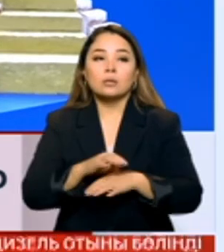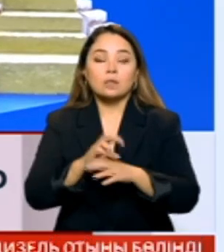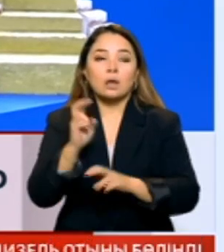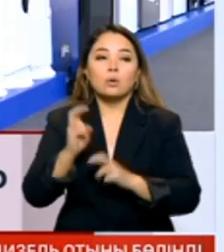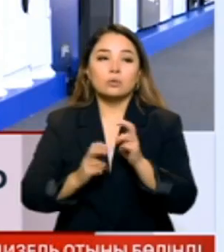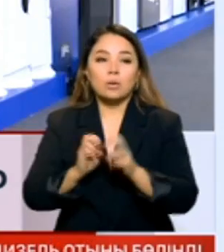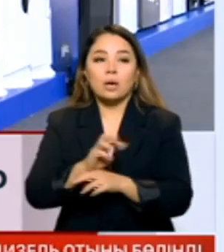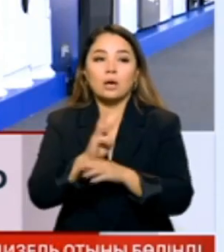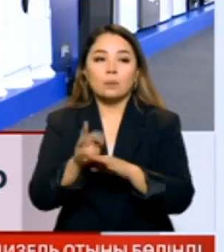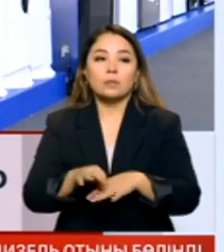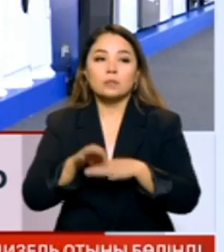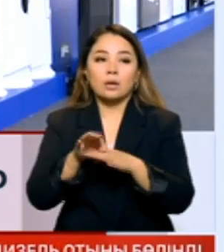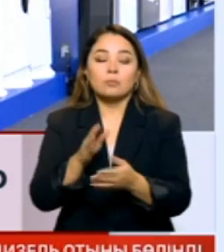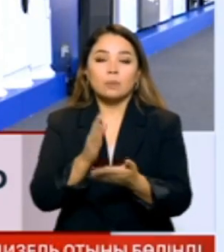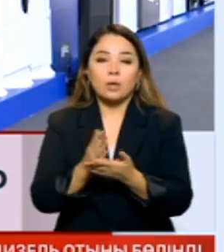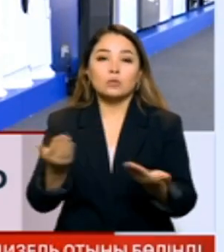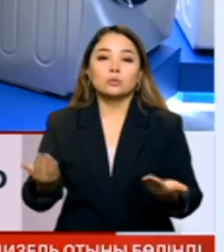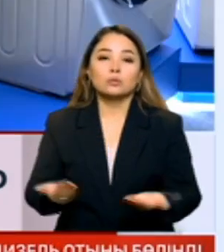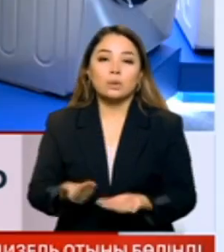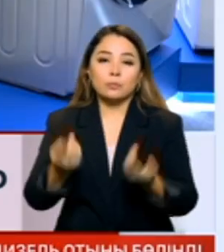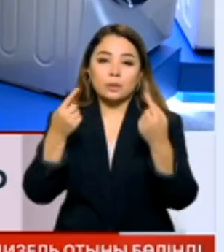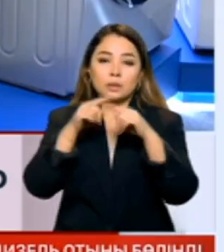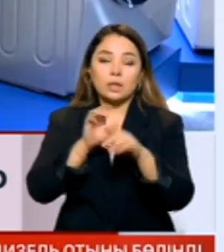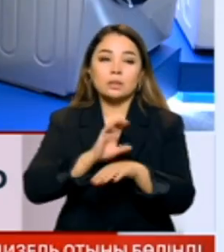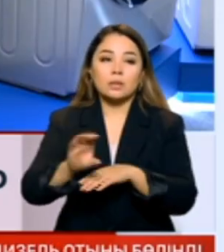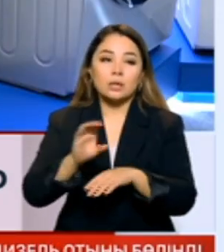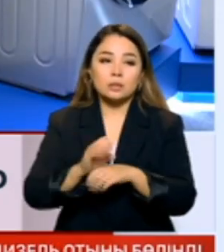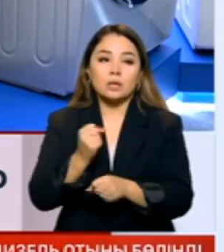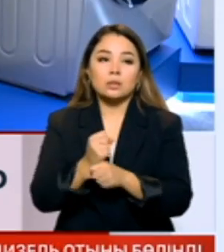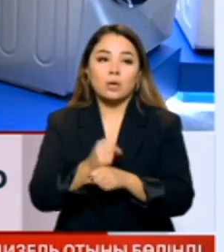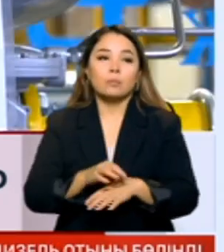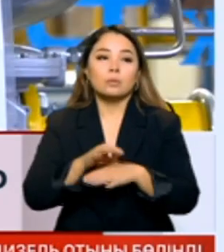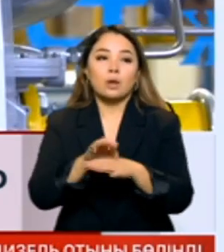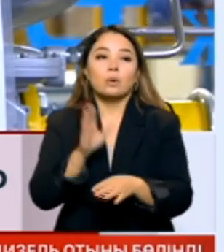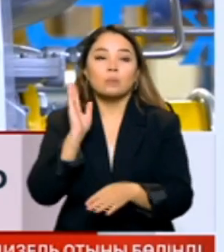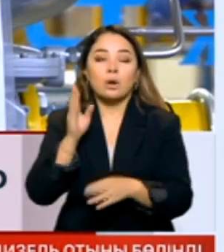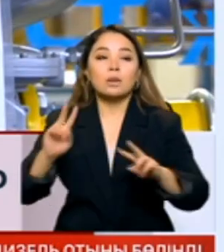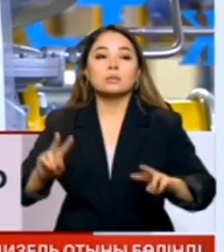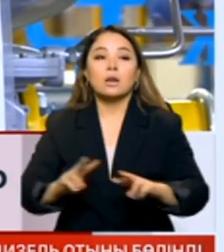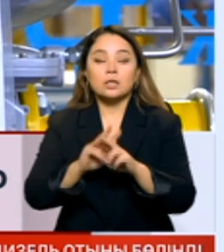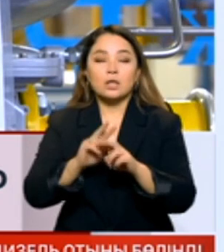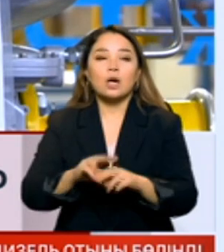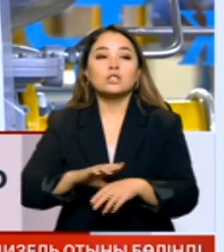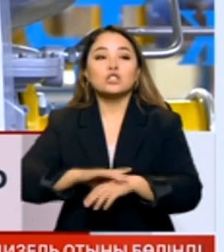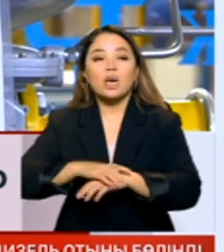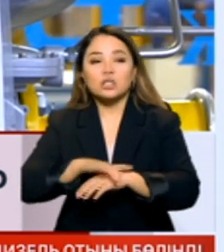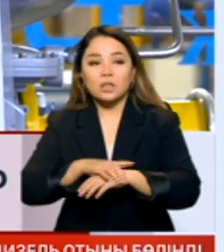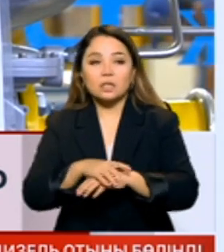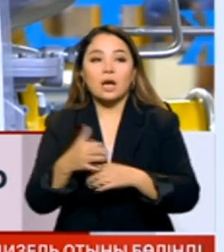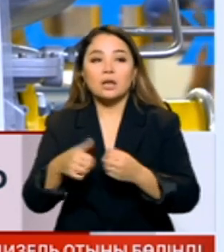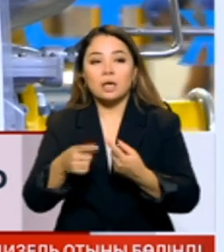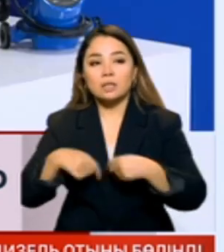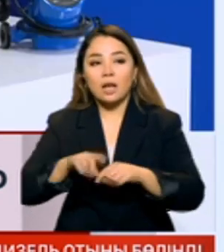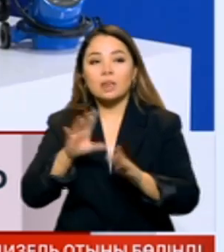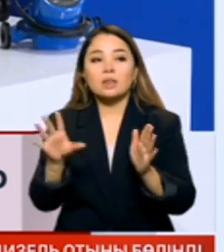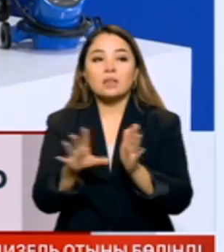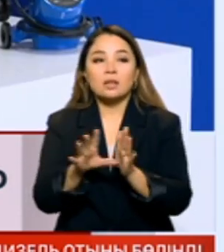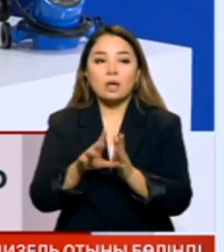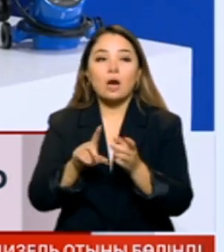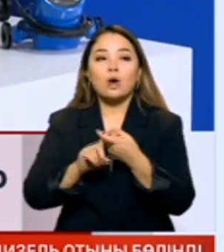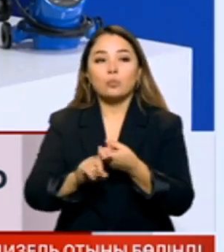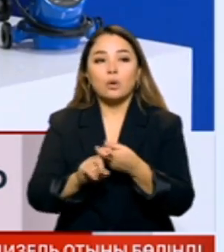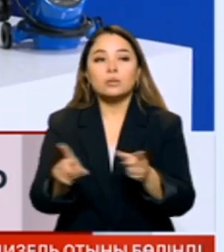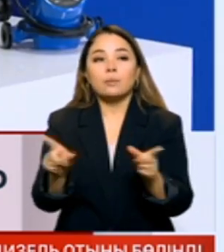қамтиды. Алдағы уақытта тұрмыстық техника шығару ісі қолға алынады. Астана мен Ташкент арасында энергетика мен коммуникация